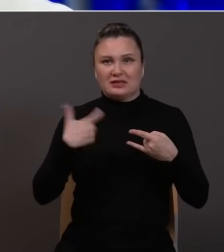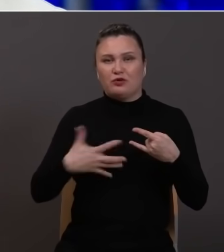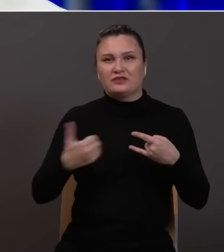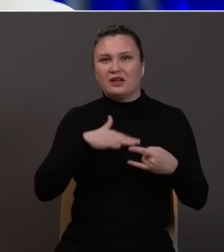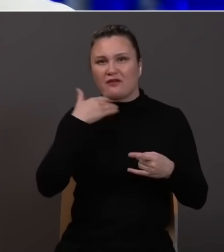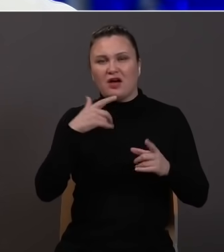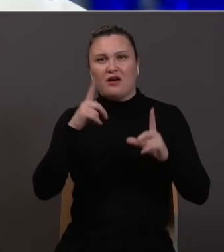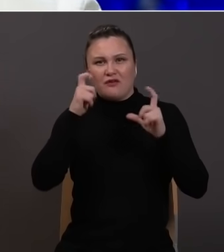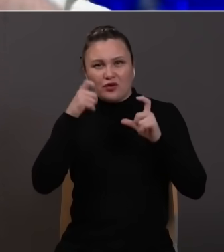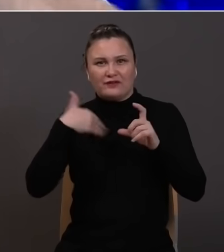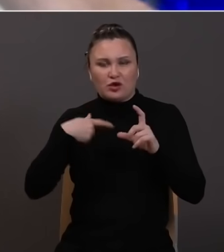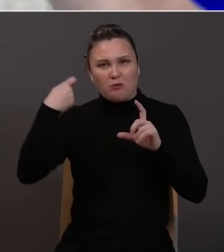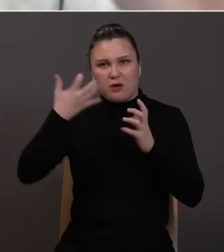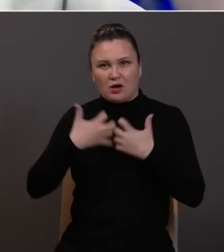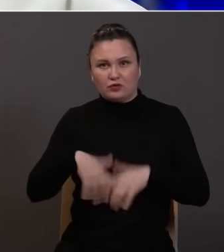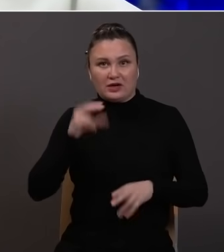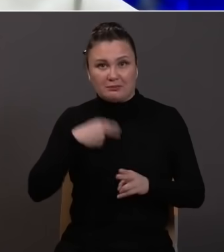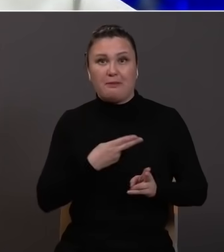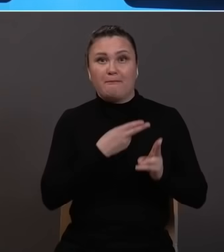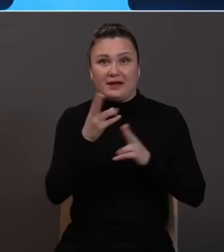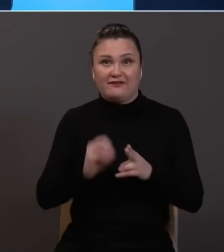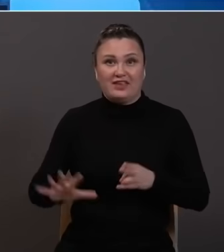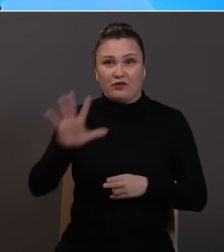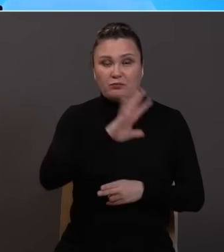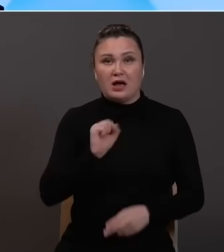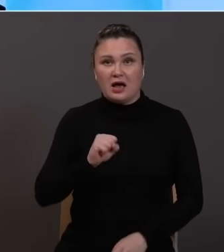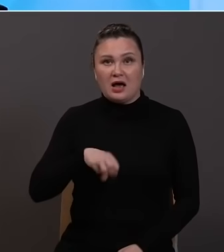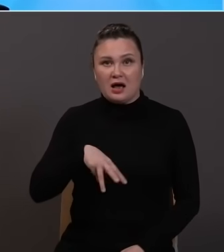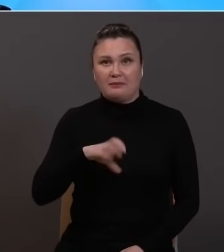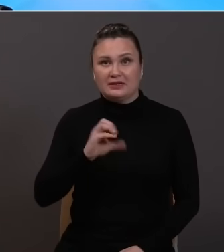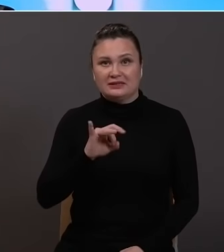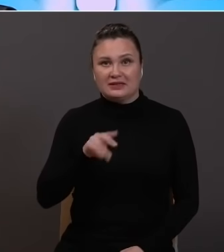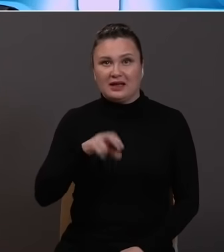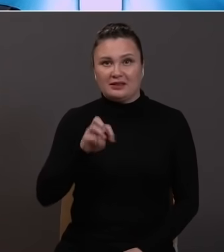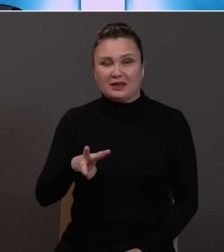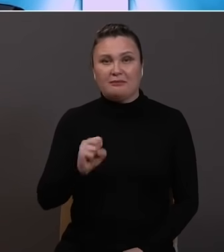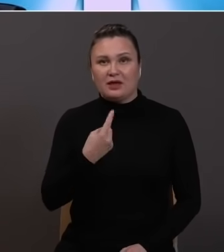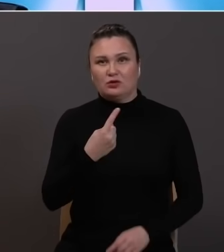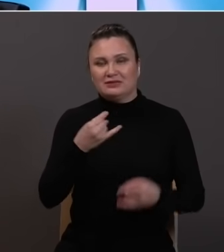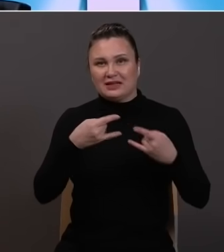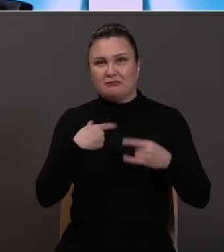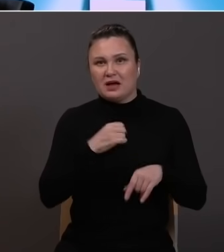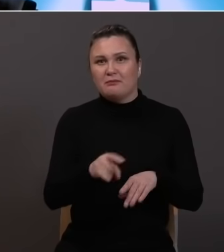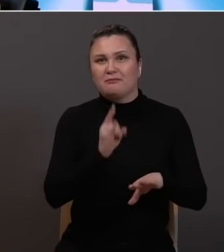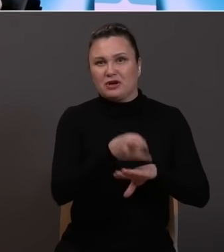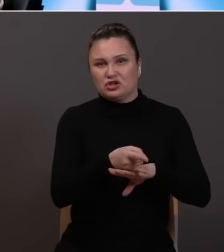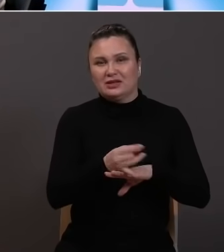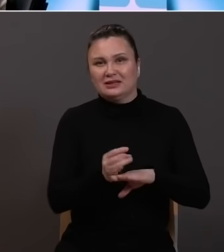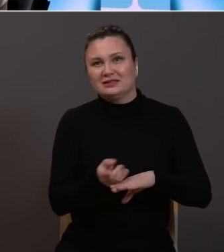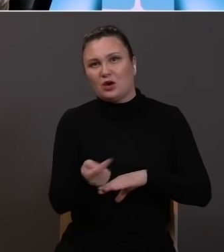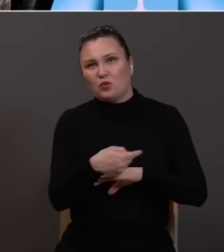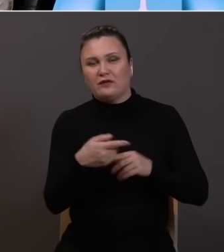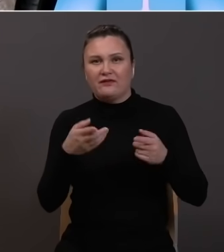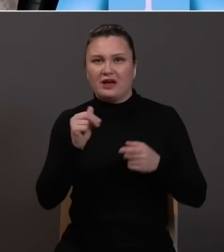кучу фото-видеооборудования. И вот когда мы поехали в Европе, в Амстердаме, на одном из каналов мы припарковали наш автомобиль и зашли за угол в